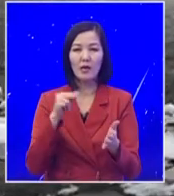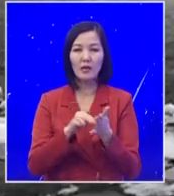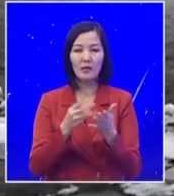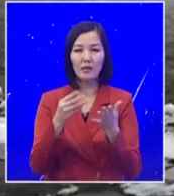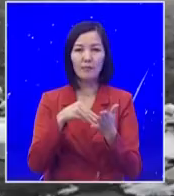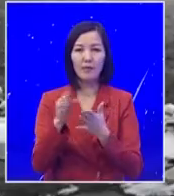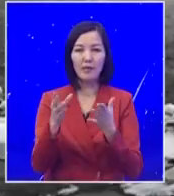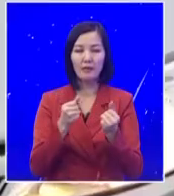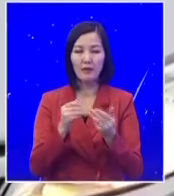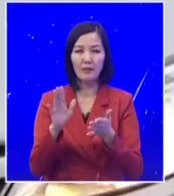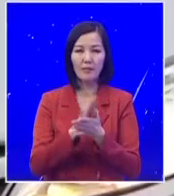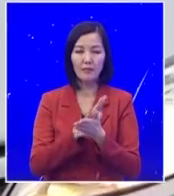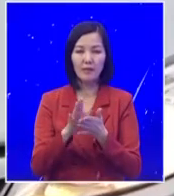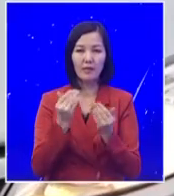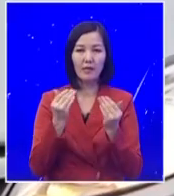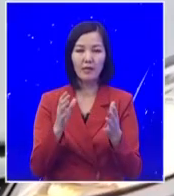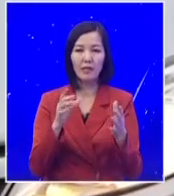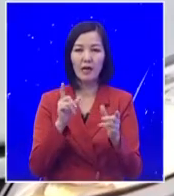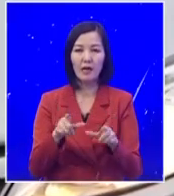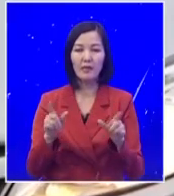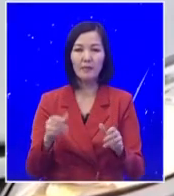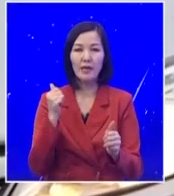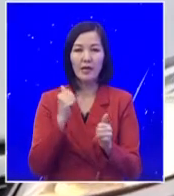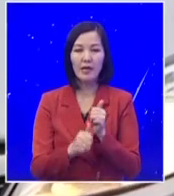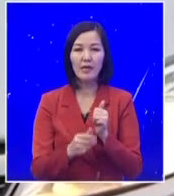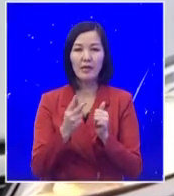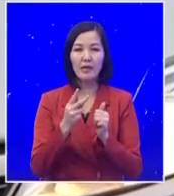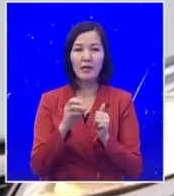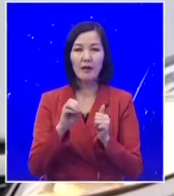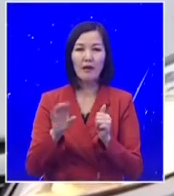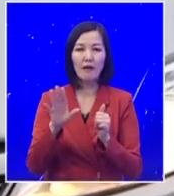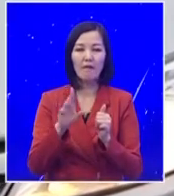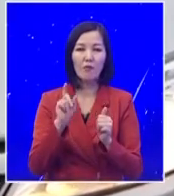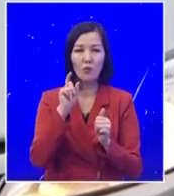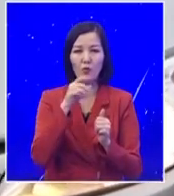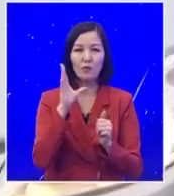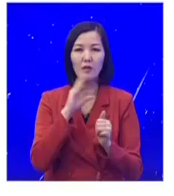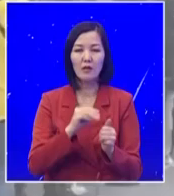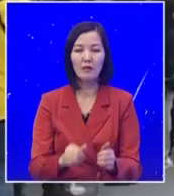көліктер ақысыз болғандықтан енді жолаушылар әр сапардан 2 еуро үнемдей алады.